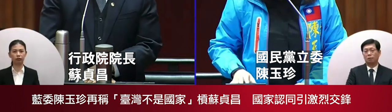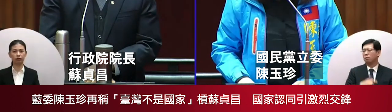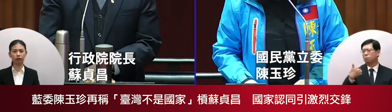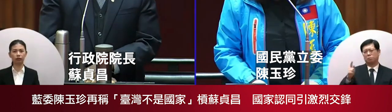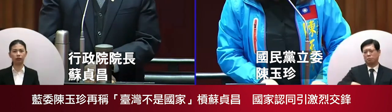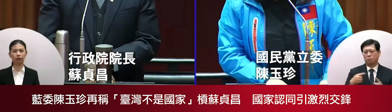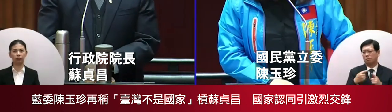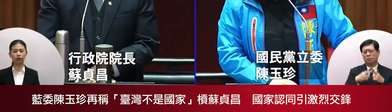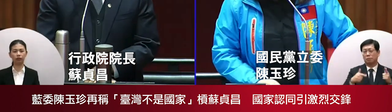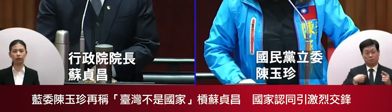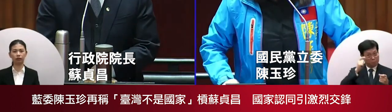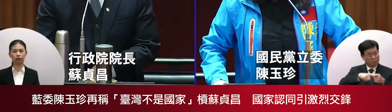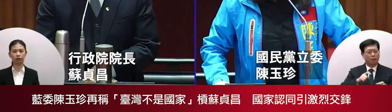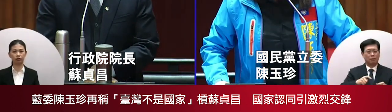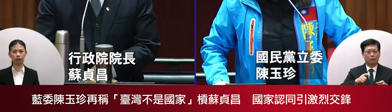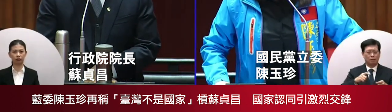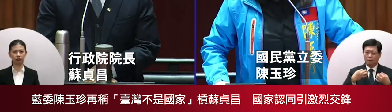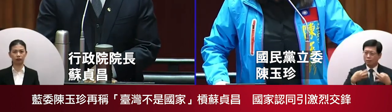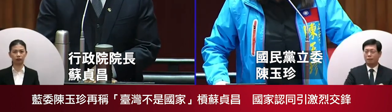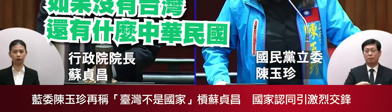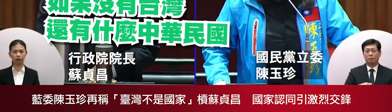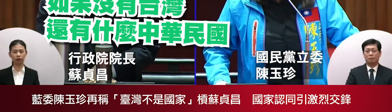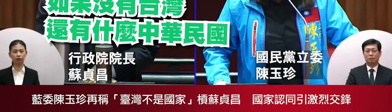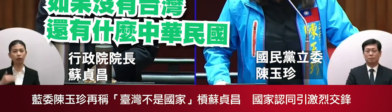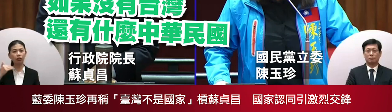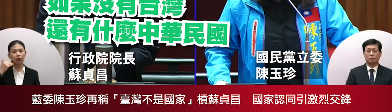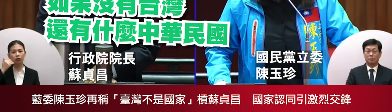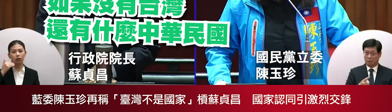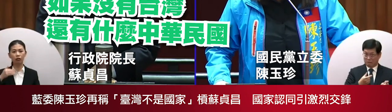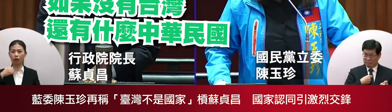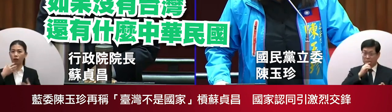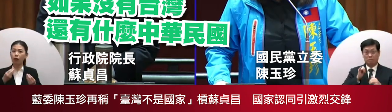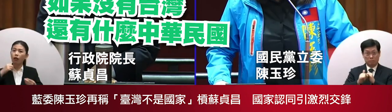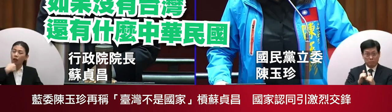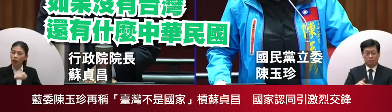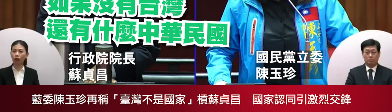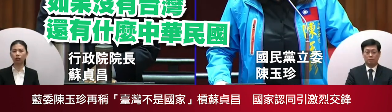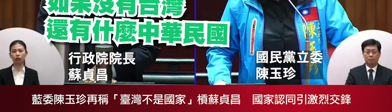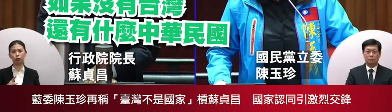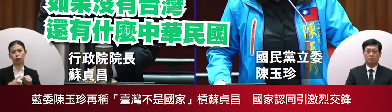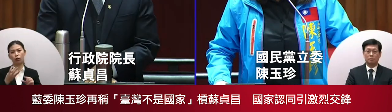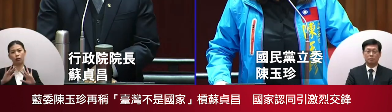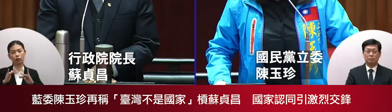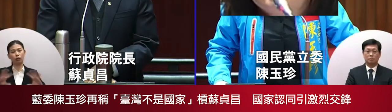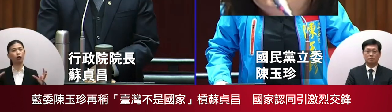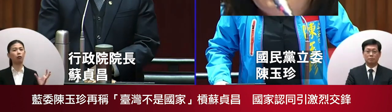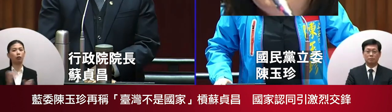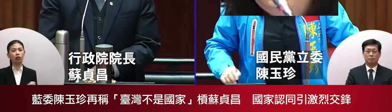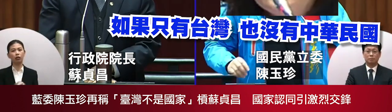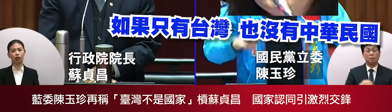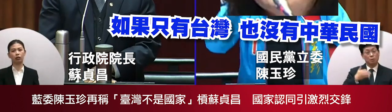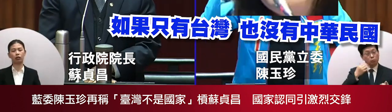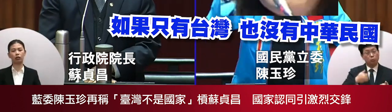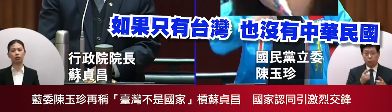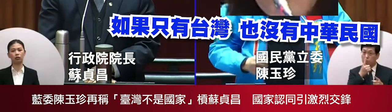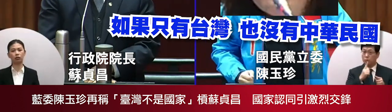不是来在这里吵架，我的目的哈，我的目的，我们的目的是， 如果没有台湾， 你们要能理解我们 还有什么中华民国。 如